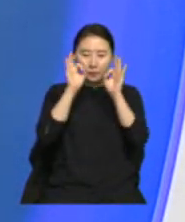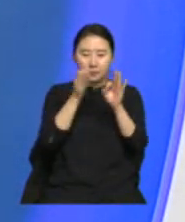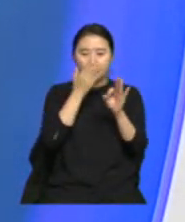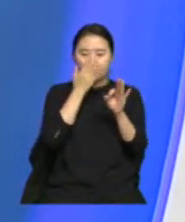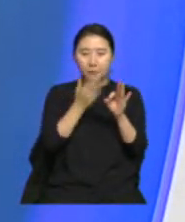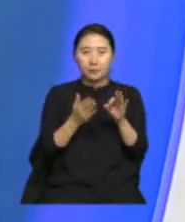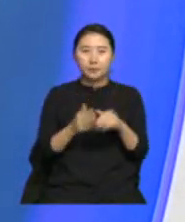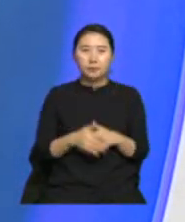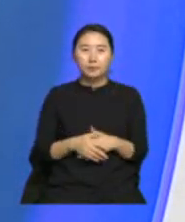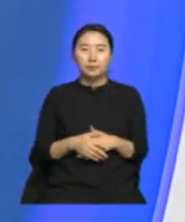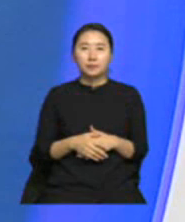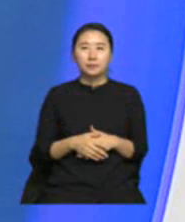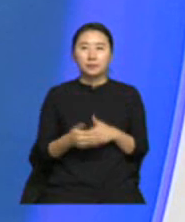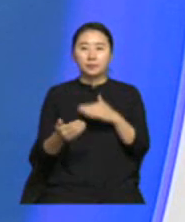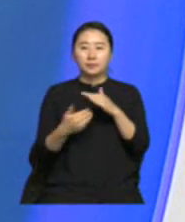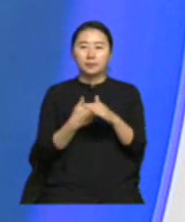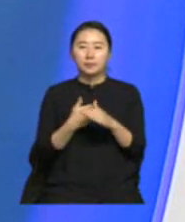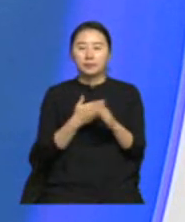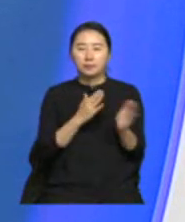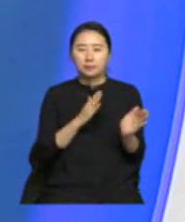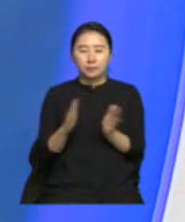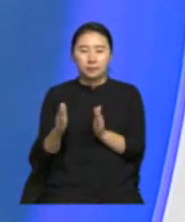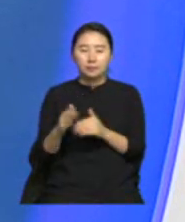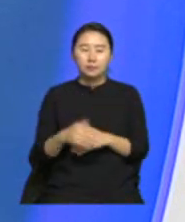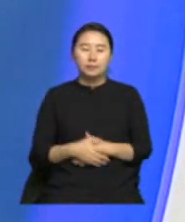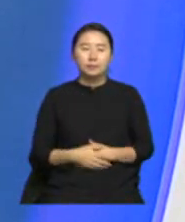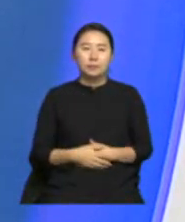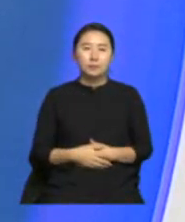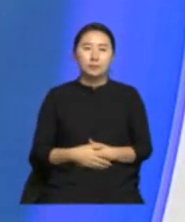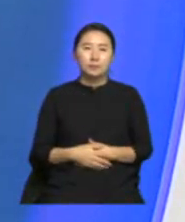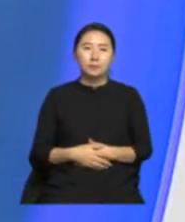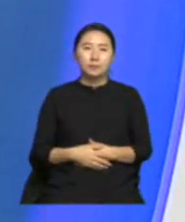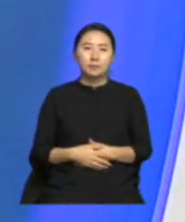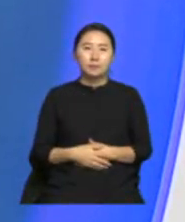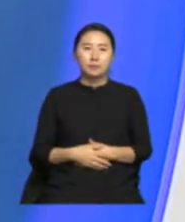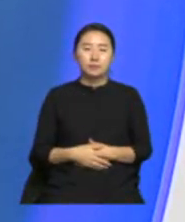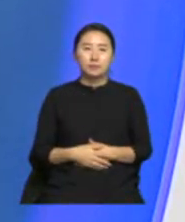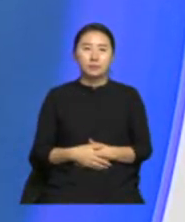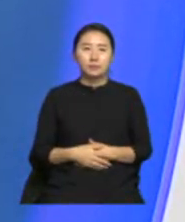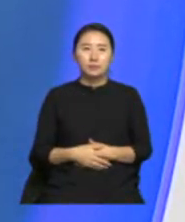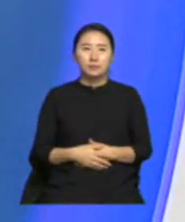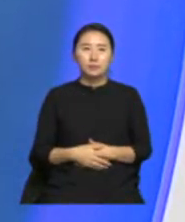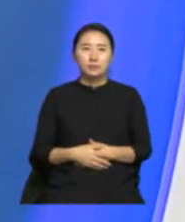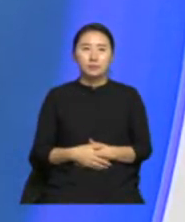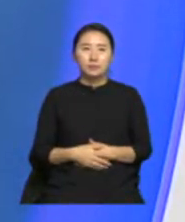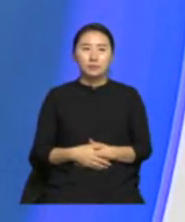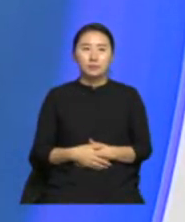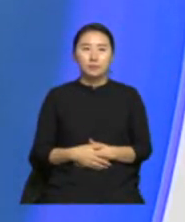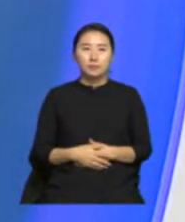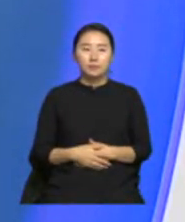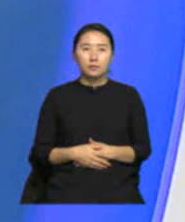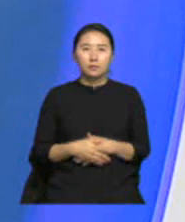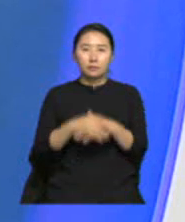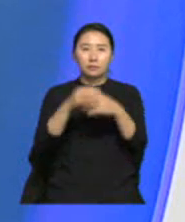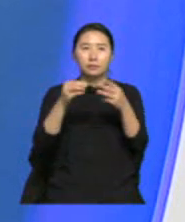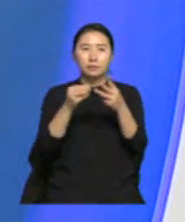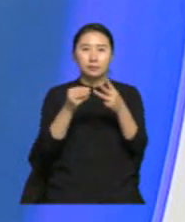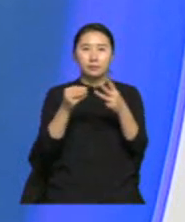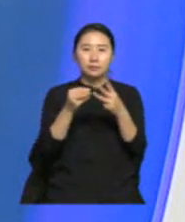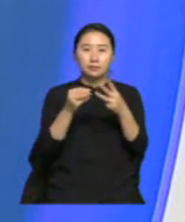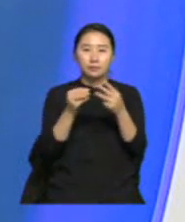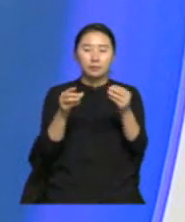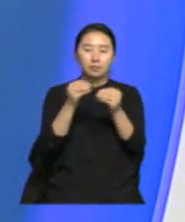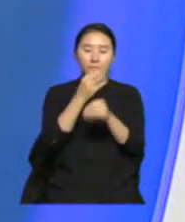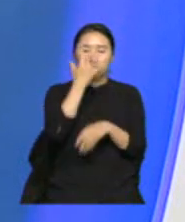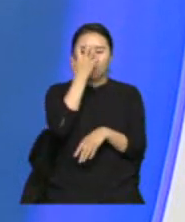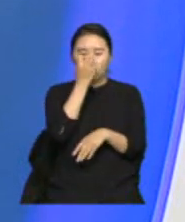수 있으니까요. 사전에 미리 체크해서 주차 문제로 골머리 앓는 일을 피해보는 건 어떨까요? 세 번째 키워드,